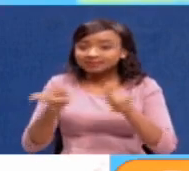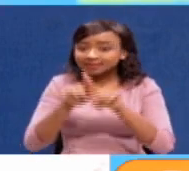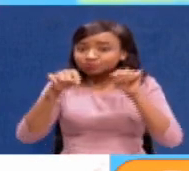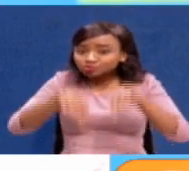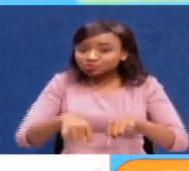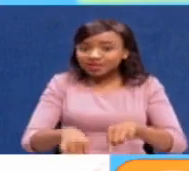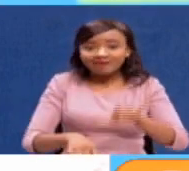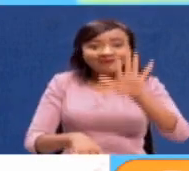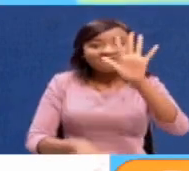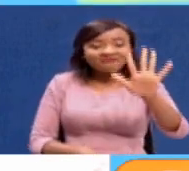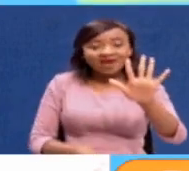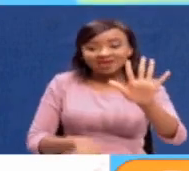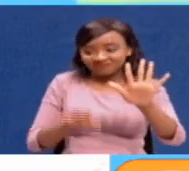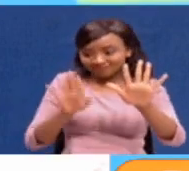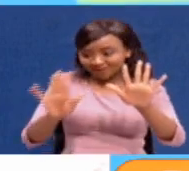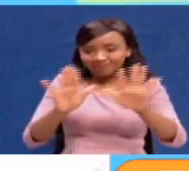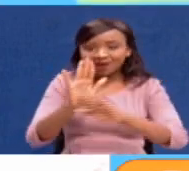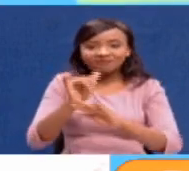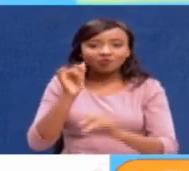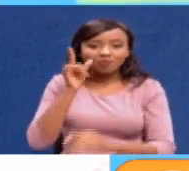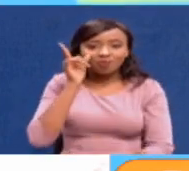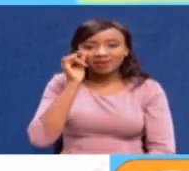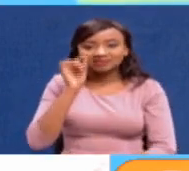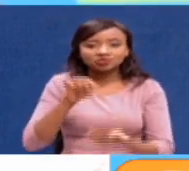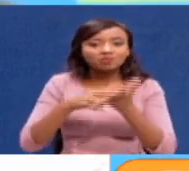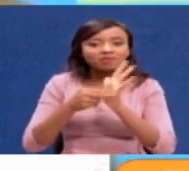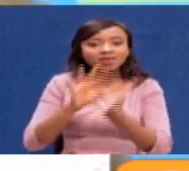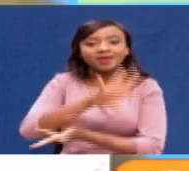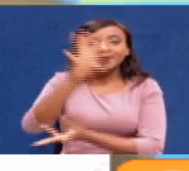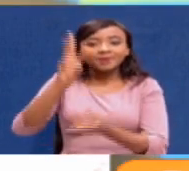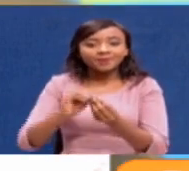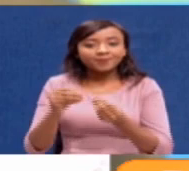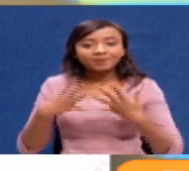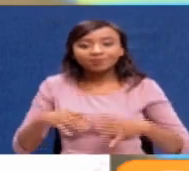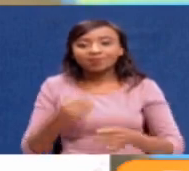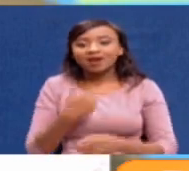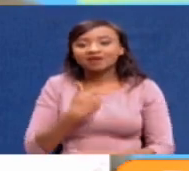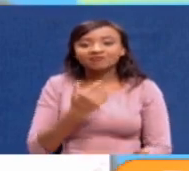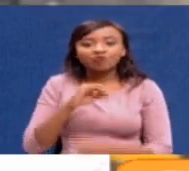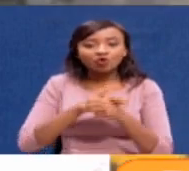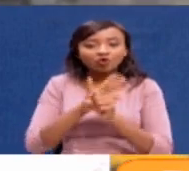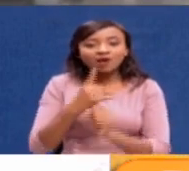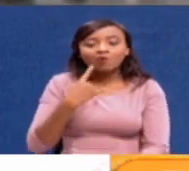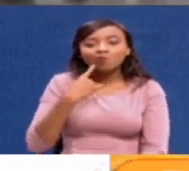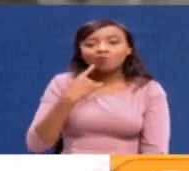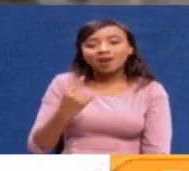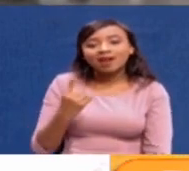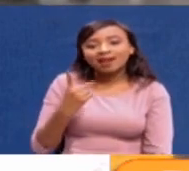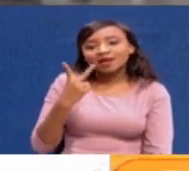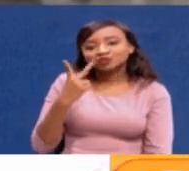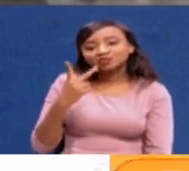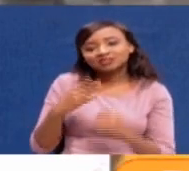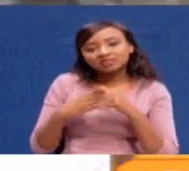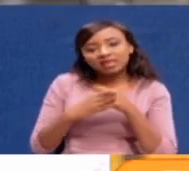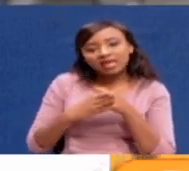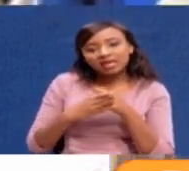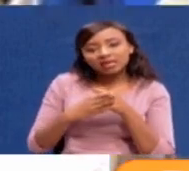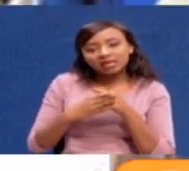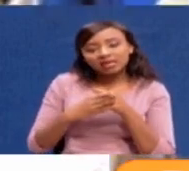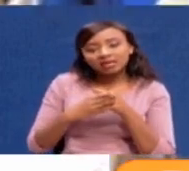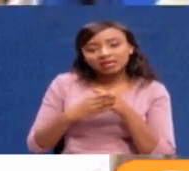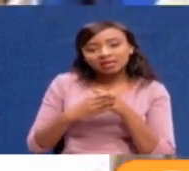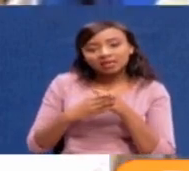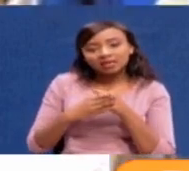Mombasa. And this therefore brings the total number of Mombasa cases to 129. Old Town Mombasa ni mahali